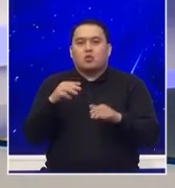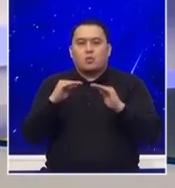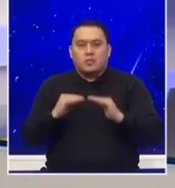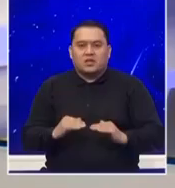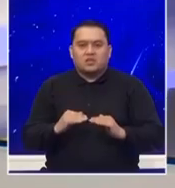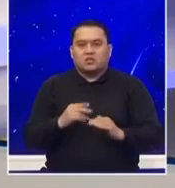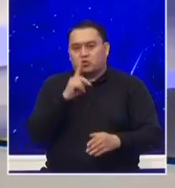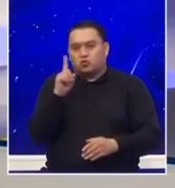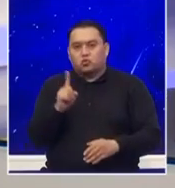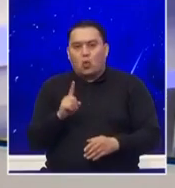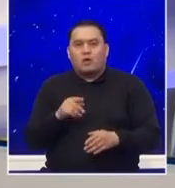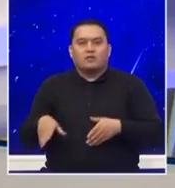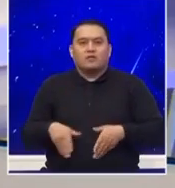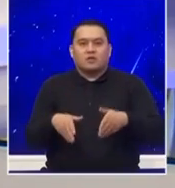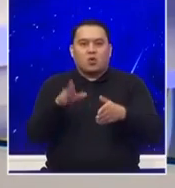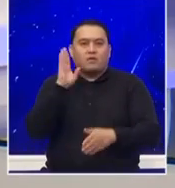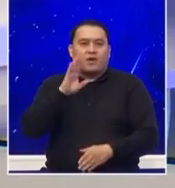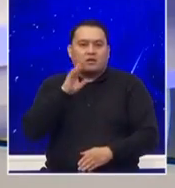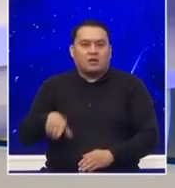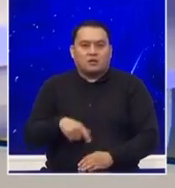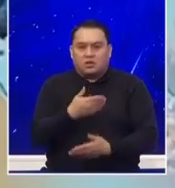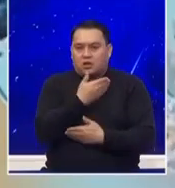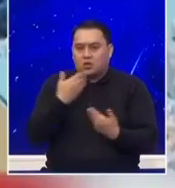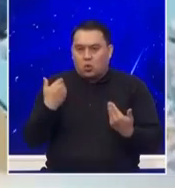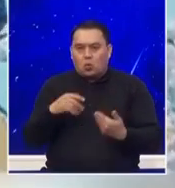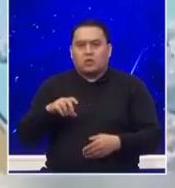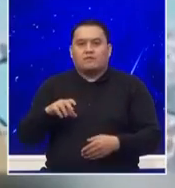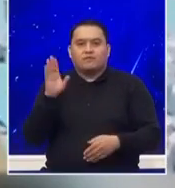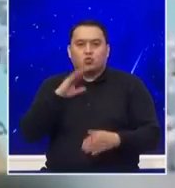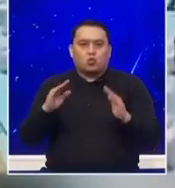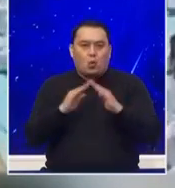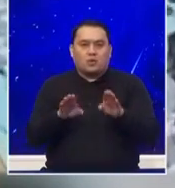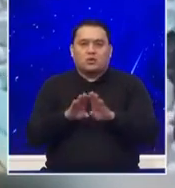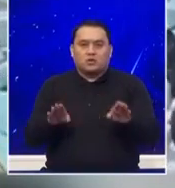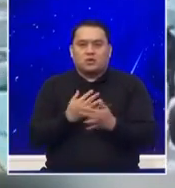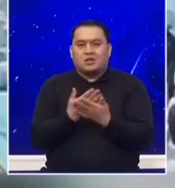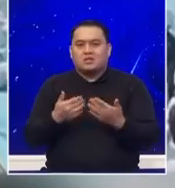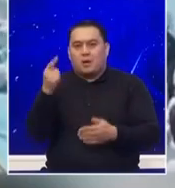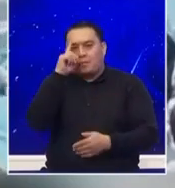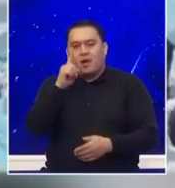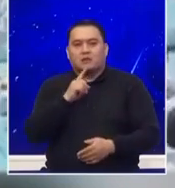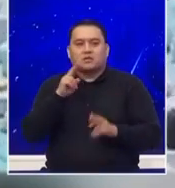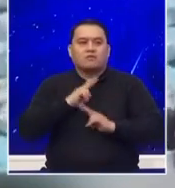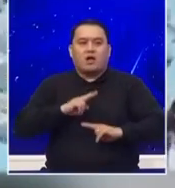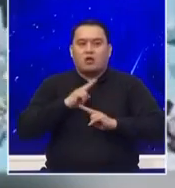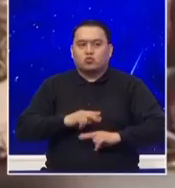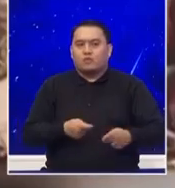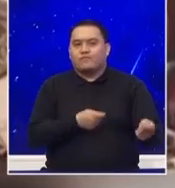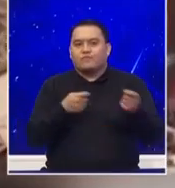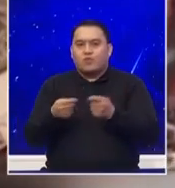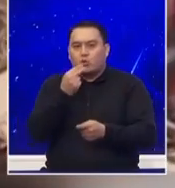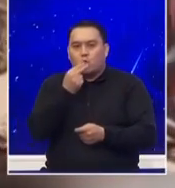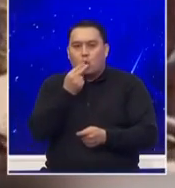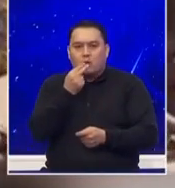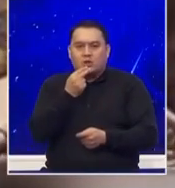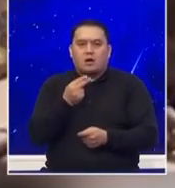обычно. Это означает, что в реке воды нет совсем, и в кранах горожан тоже. И так уже несколько месяцев. Сотрудники организации возят еду жителям